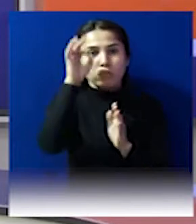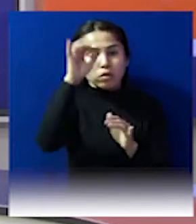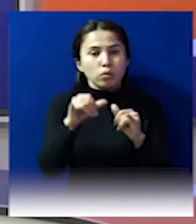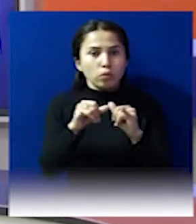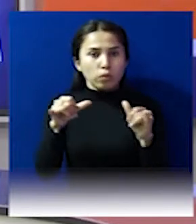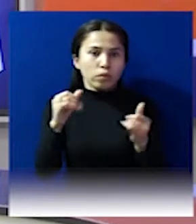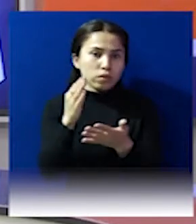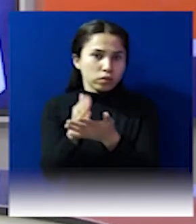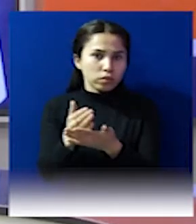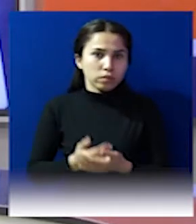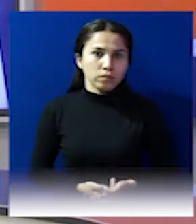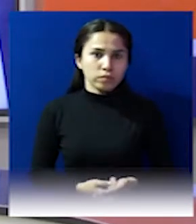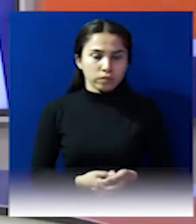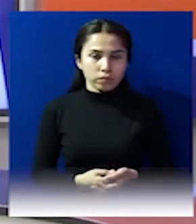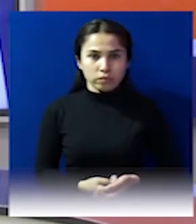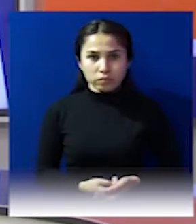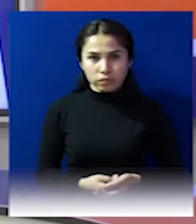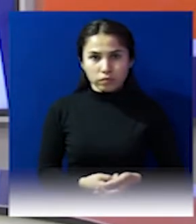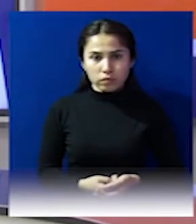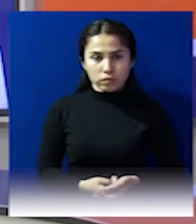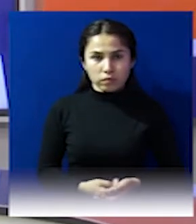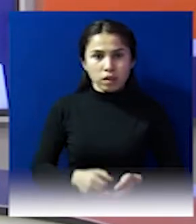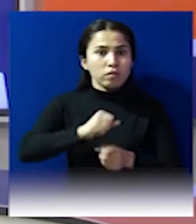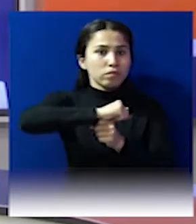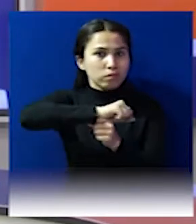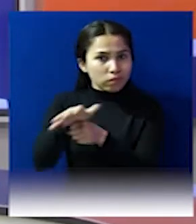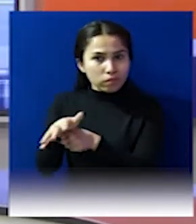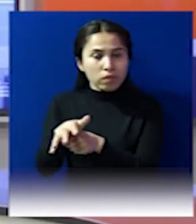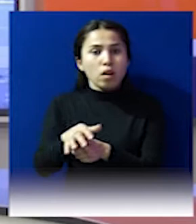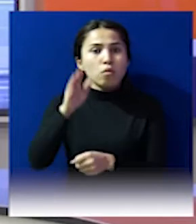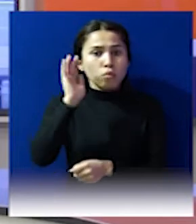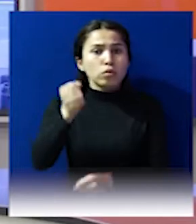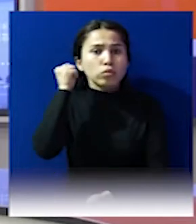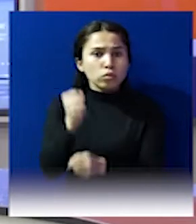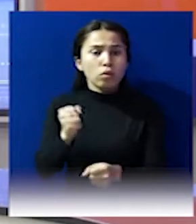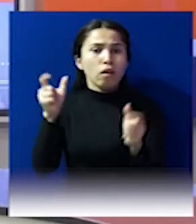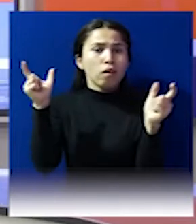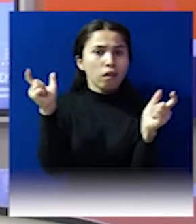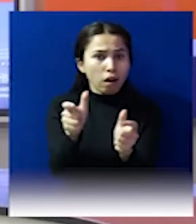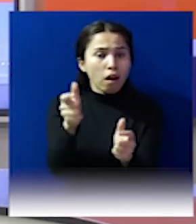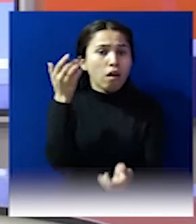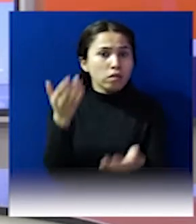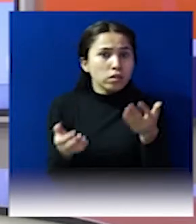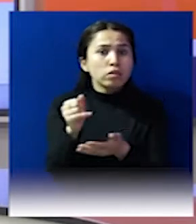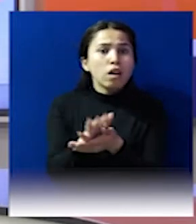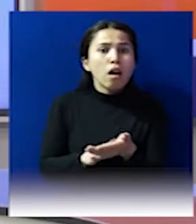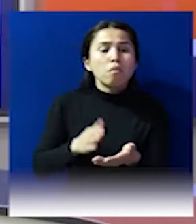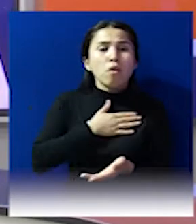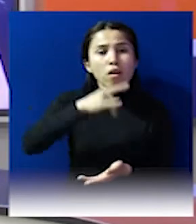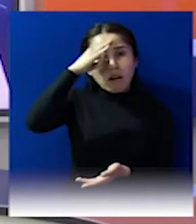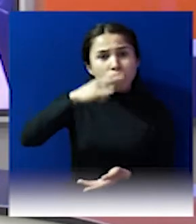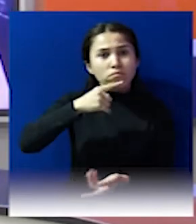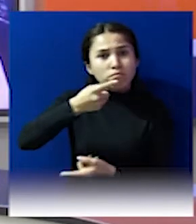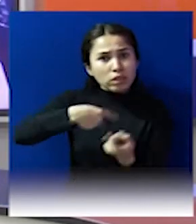Бүгінгі таңда кәсіп ашқысы келетін азаматтарға мемлекет тарапынан үлкен мүмкіндіктер жасалып, қаржылық көмектер көрсетіліп келеді. Бірақ сала